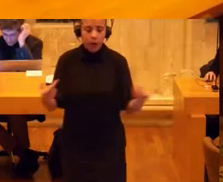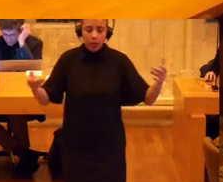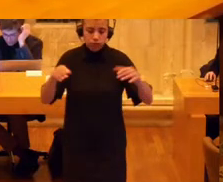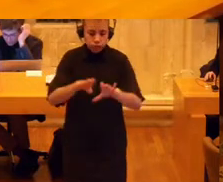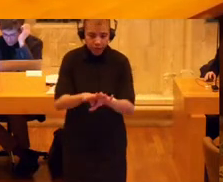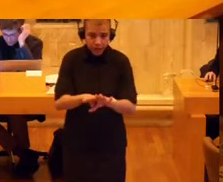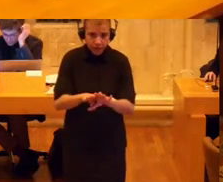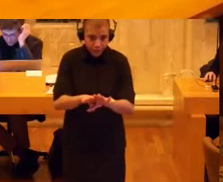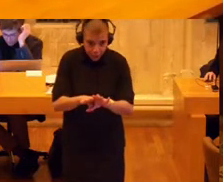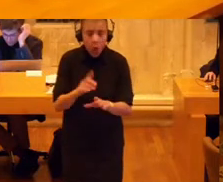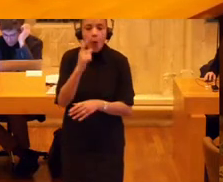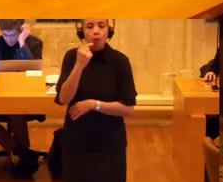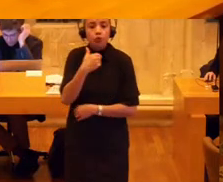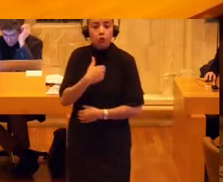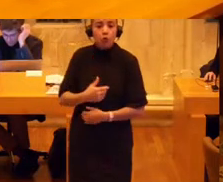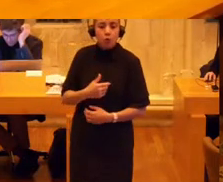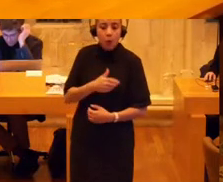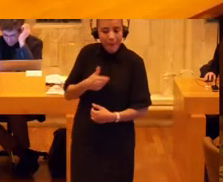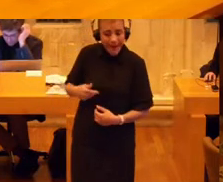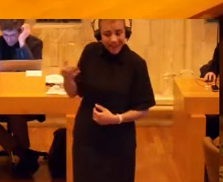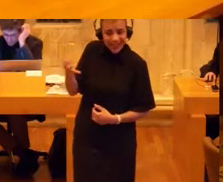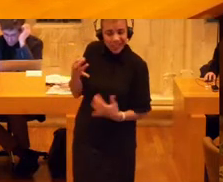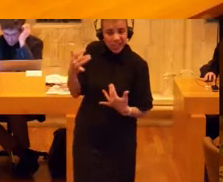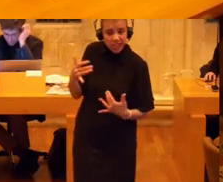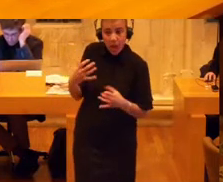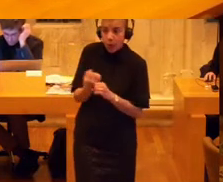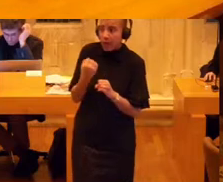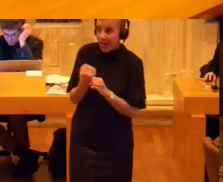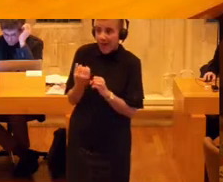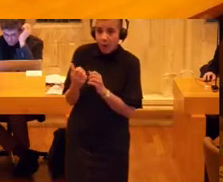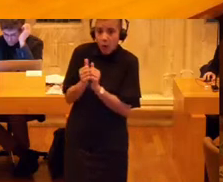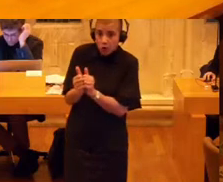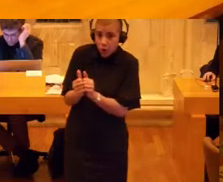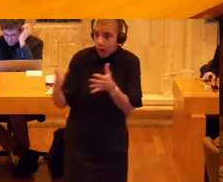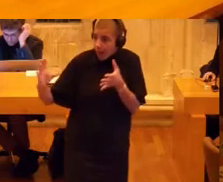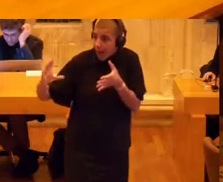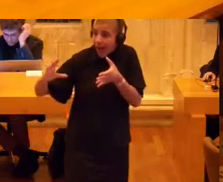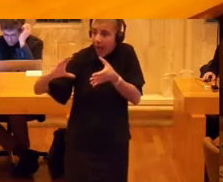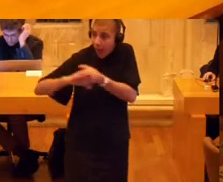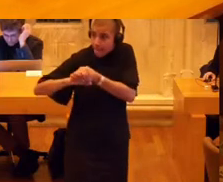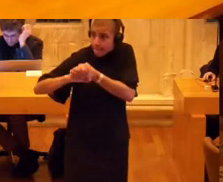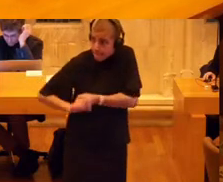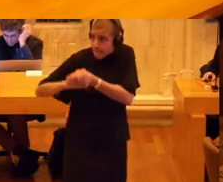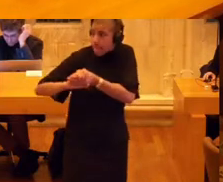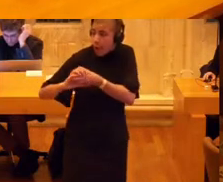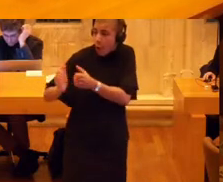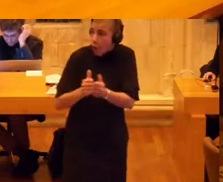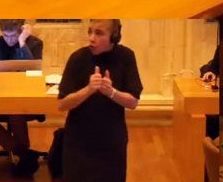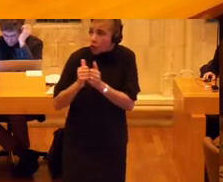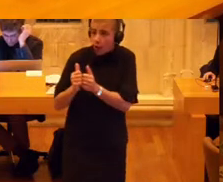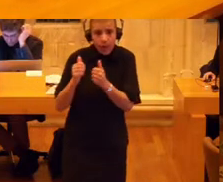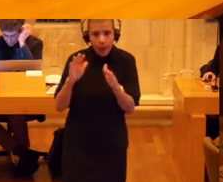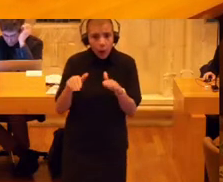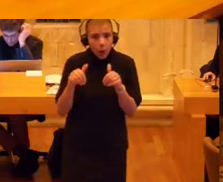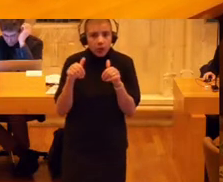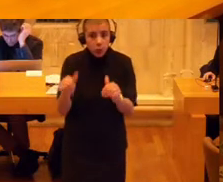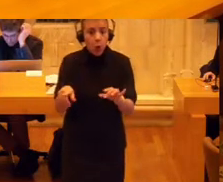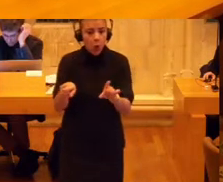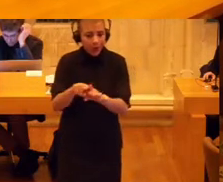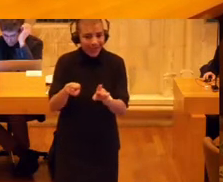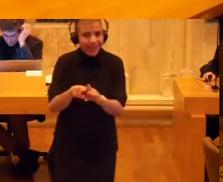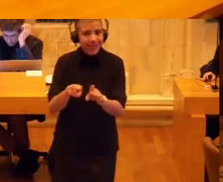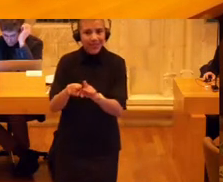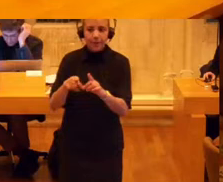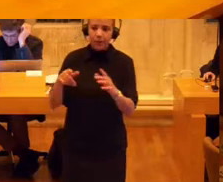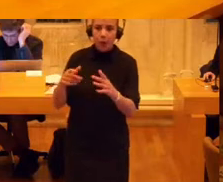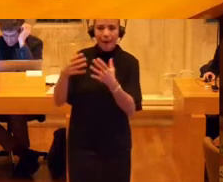des solutions pour tout faire et essayer de maintenir, en effet, l'activité du tympan